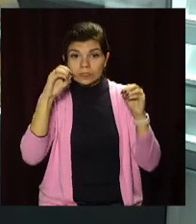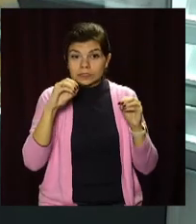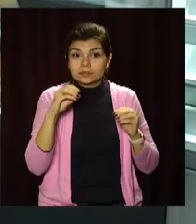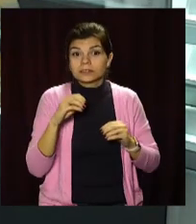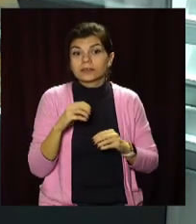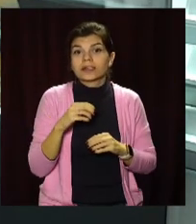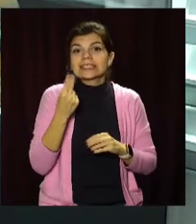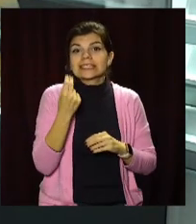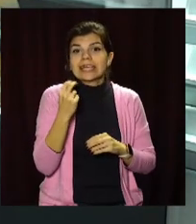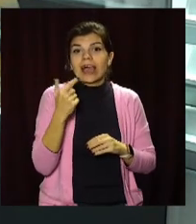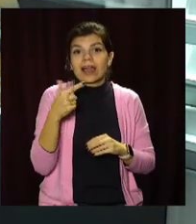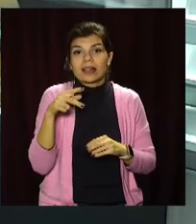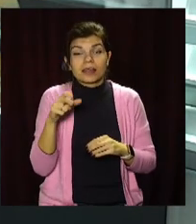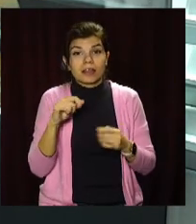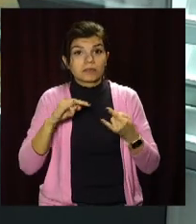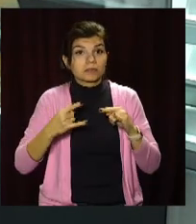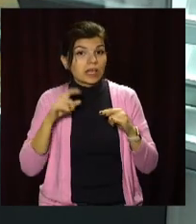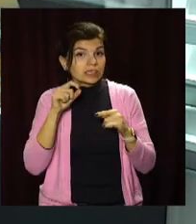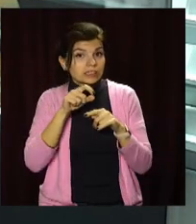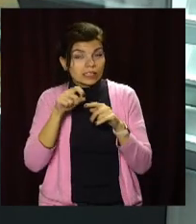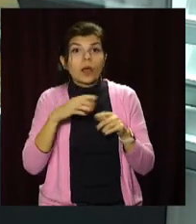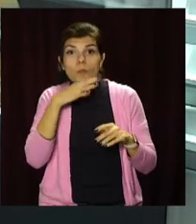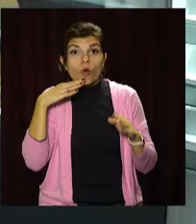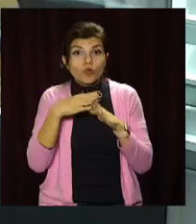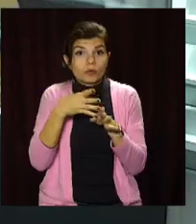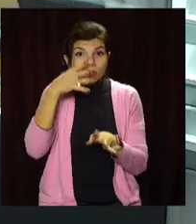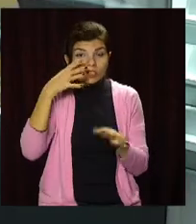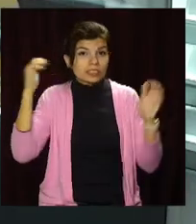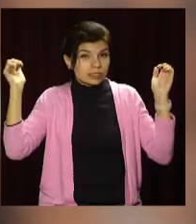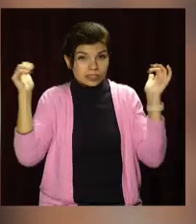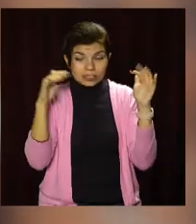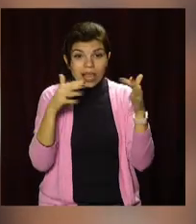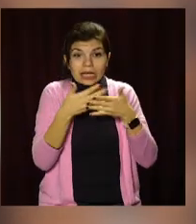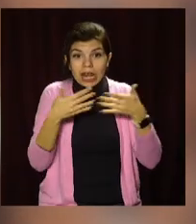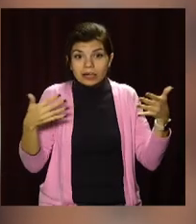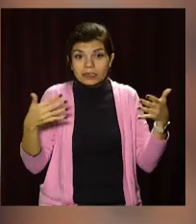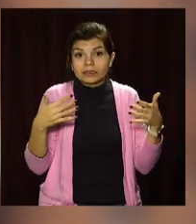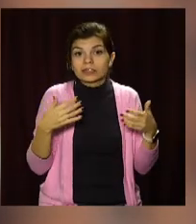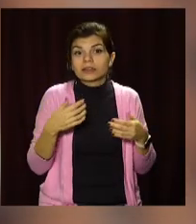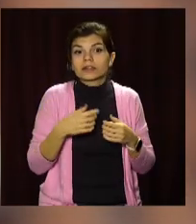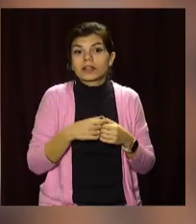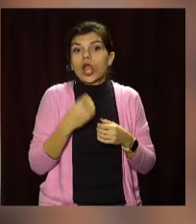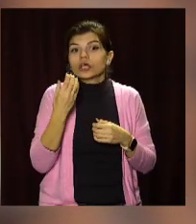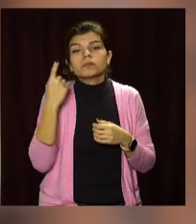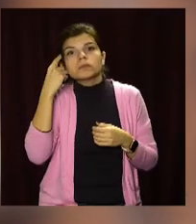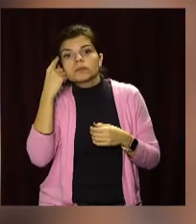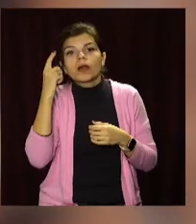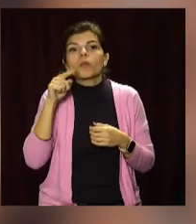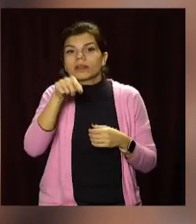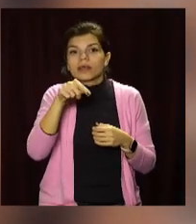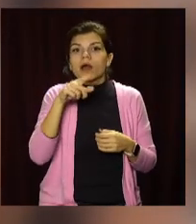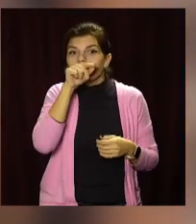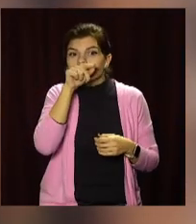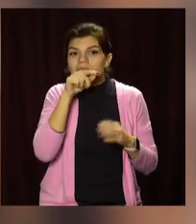ній потрібні їм мікроелементи, тому до багатоповерхівки злітаються цілі зграї. Існує ще одна версія. Так